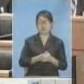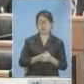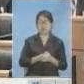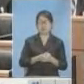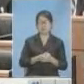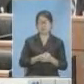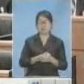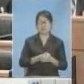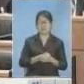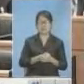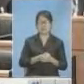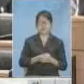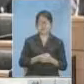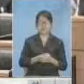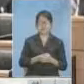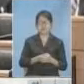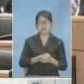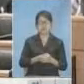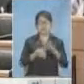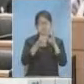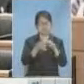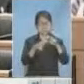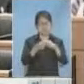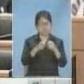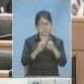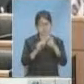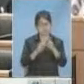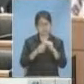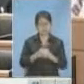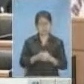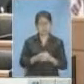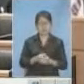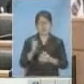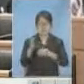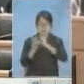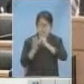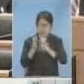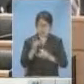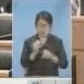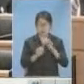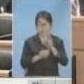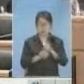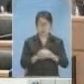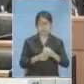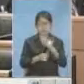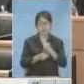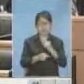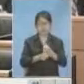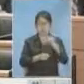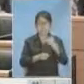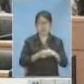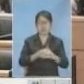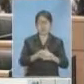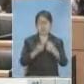ธานมันก็คือปัญหาของท้องถิ่นซึ่งไม่สามารถที่จะนะครับปฏิบัติงานได้แต่ว่